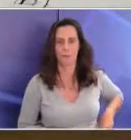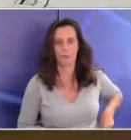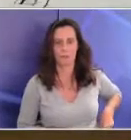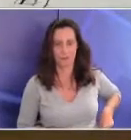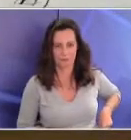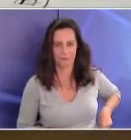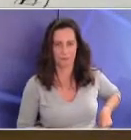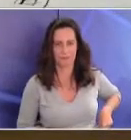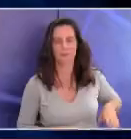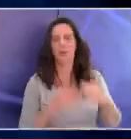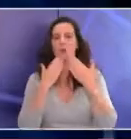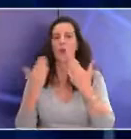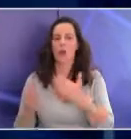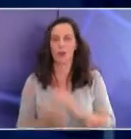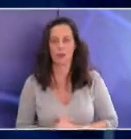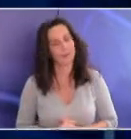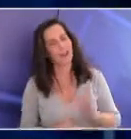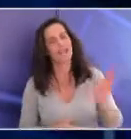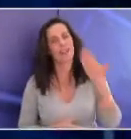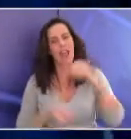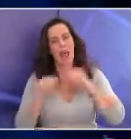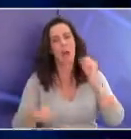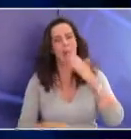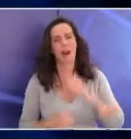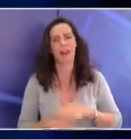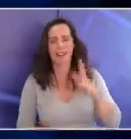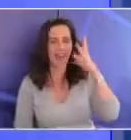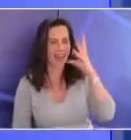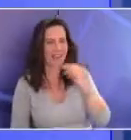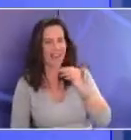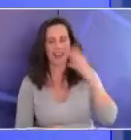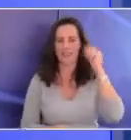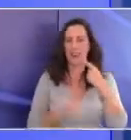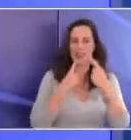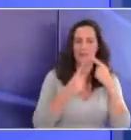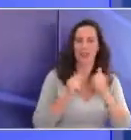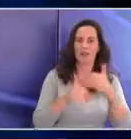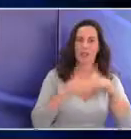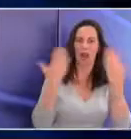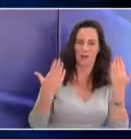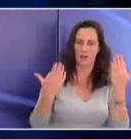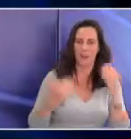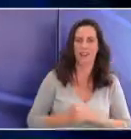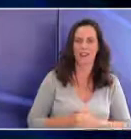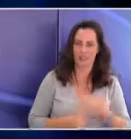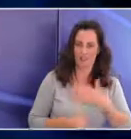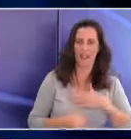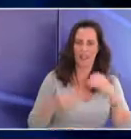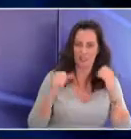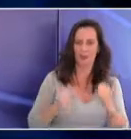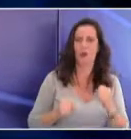חברת הכנסת רחל עזריה, תודה רבה, ויאללה הפועל, יחבוד היה נורא היום. נורא כיף לדבר על ספורט על הבוקר, ואני